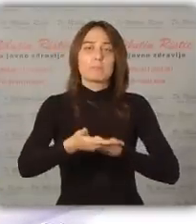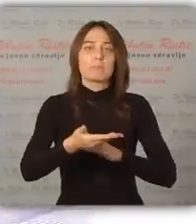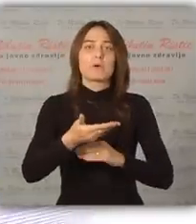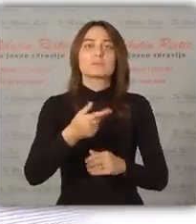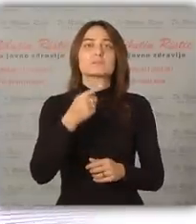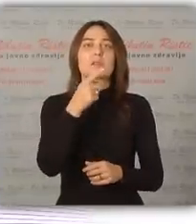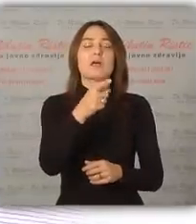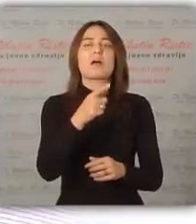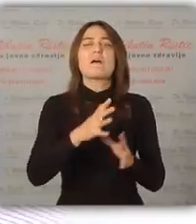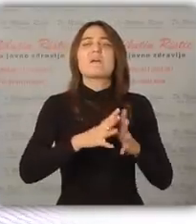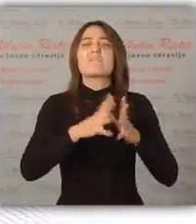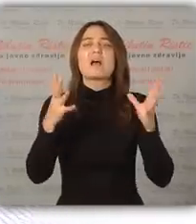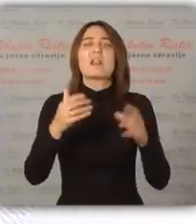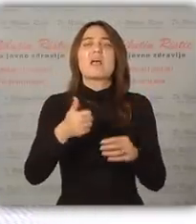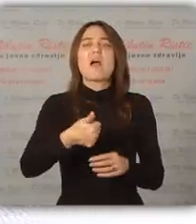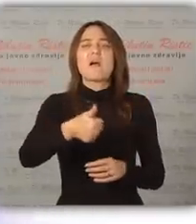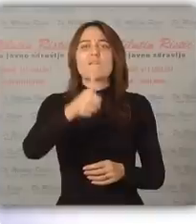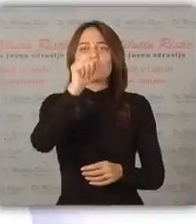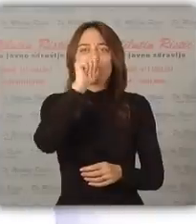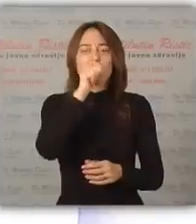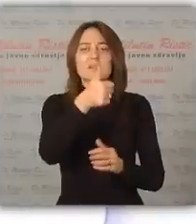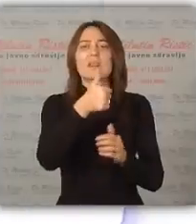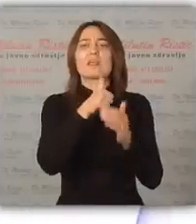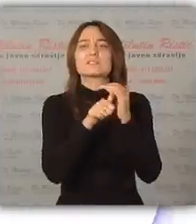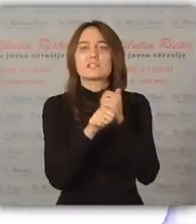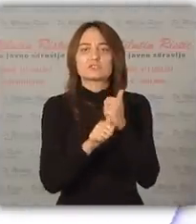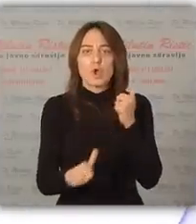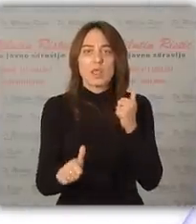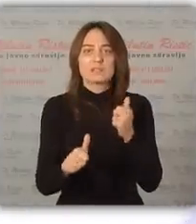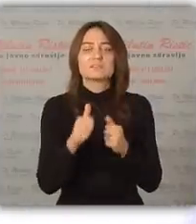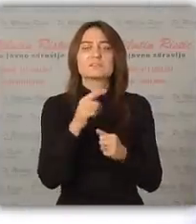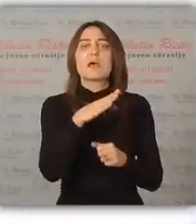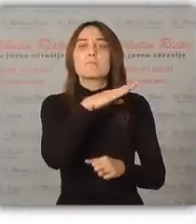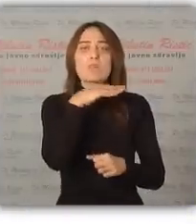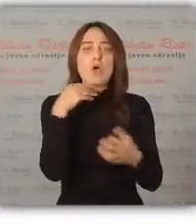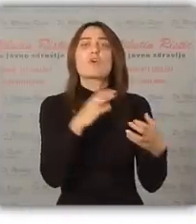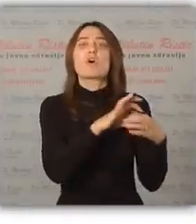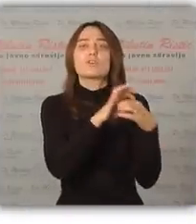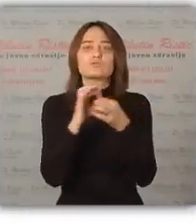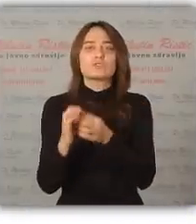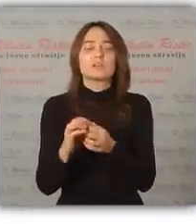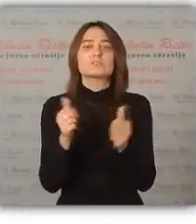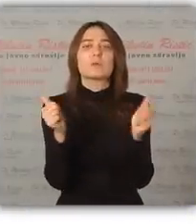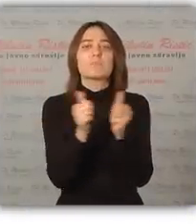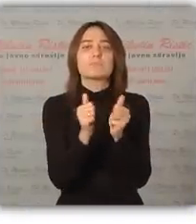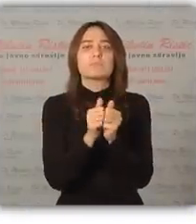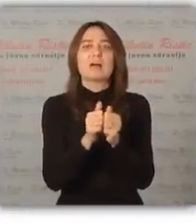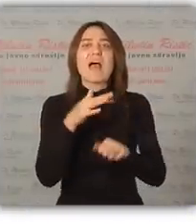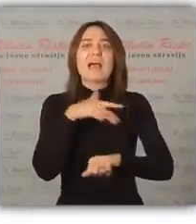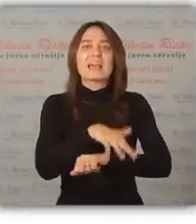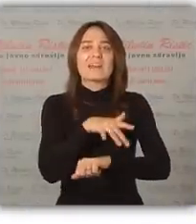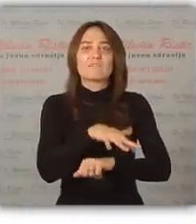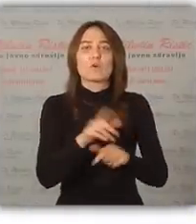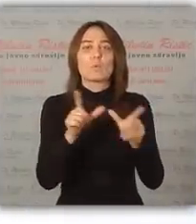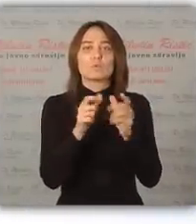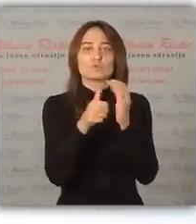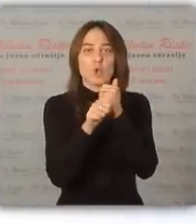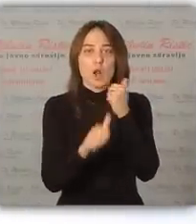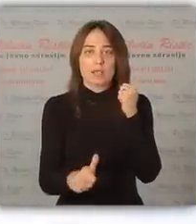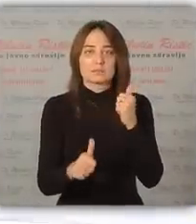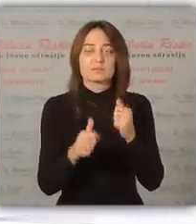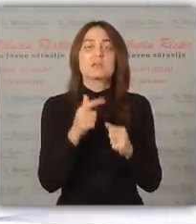zatim obilne vodenaste tečne stolice, vrlo često sa prisustvom krvi u